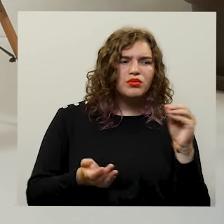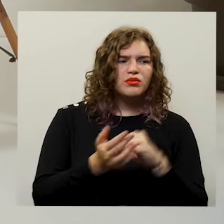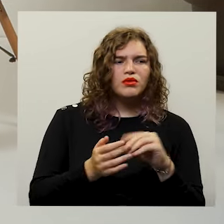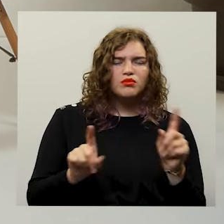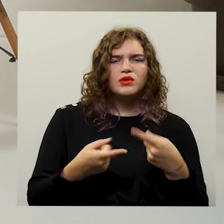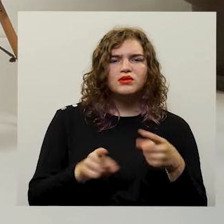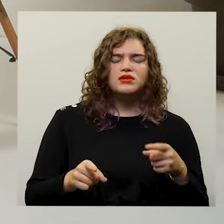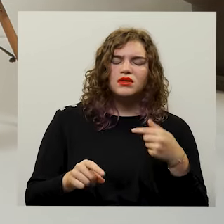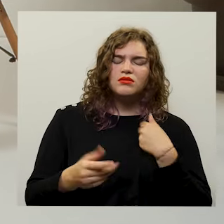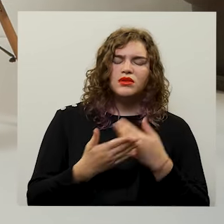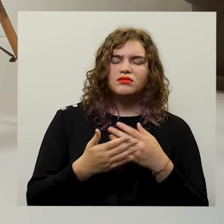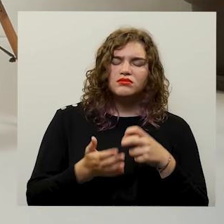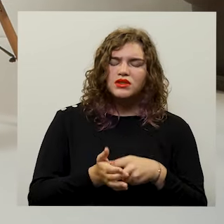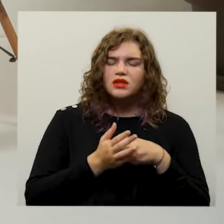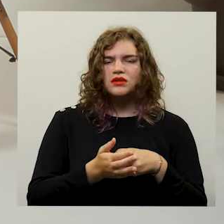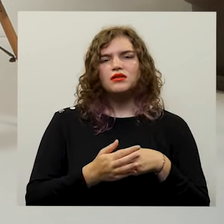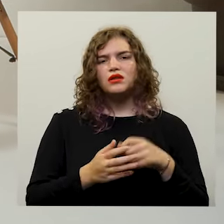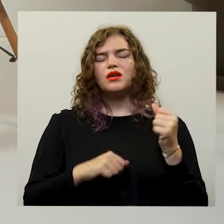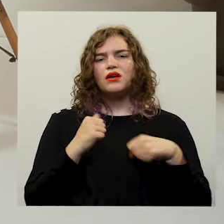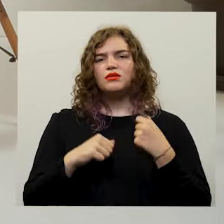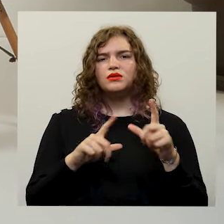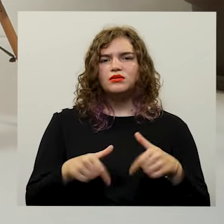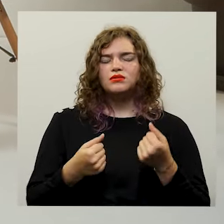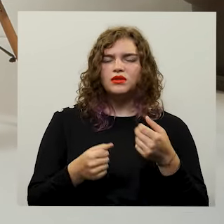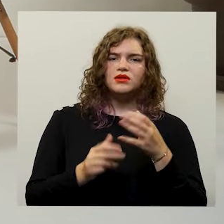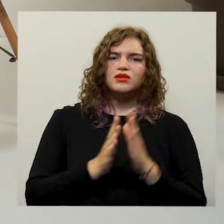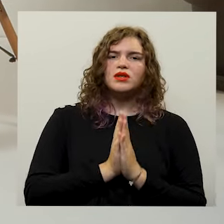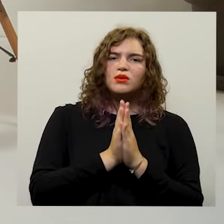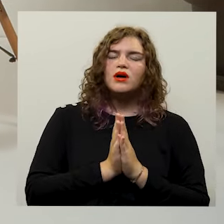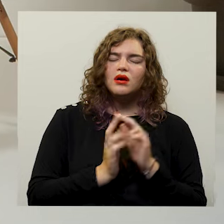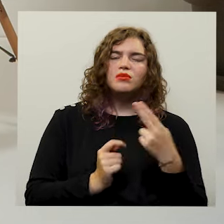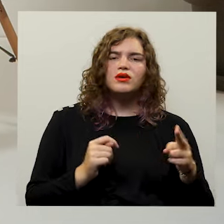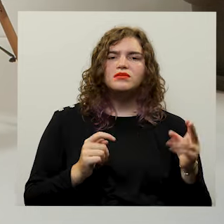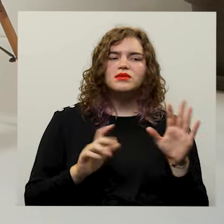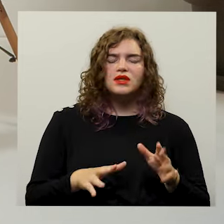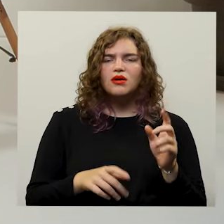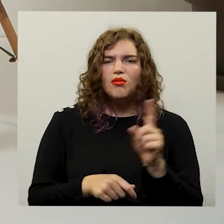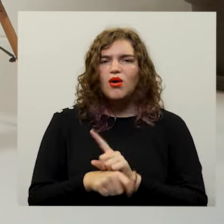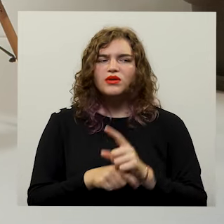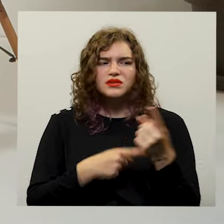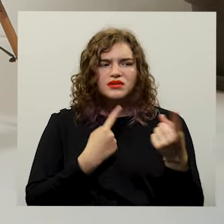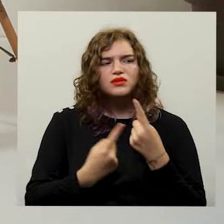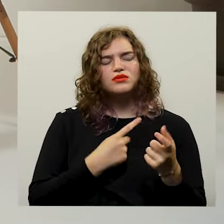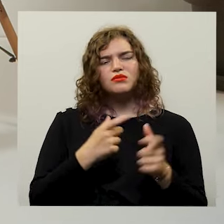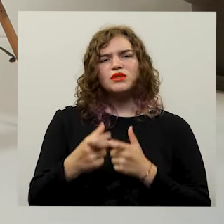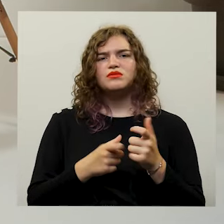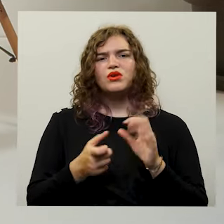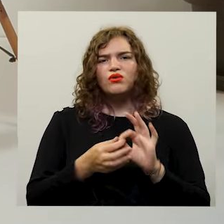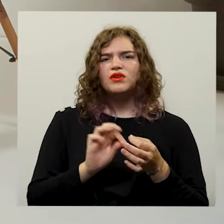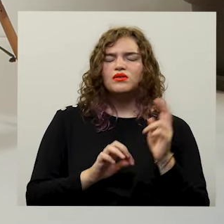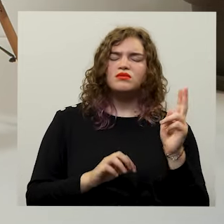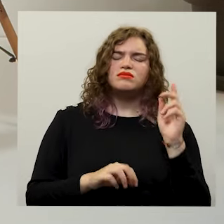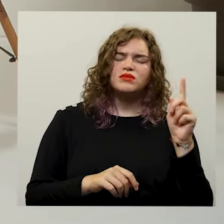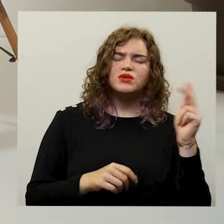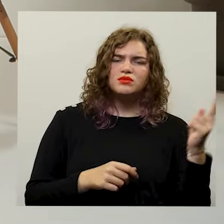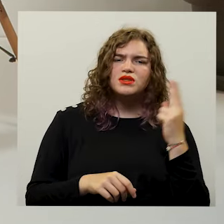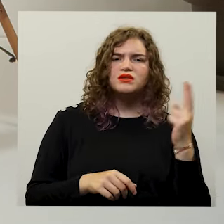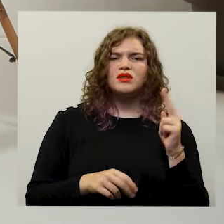de închinare și efectiv îl lăudam pe Dumnezeu și ne rugam și stăteam ore întregi să discutăm despre cuvântul lui Dumnezeu,